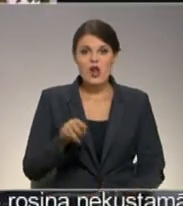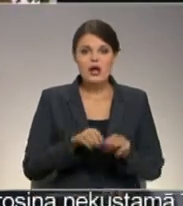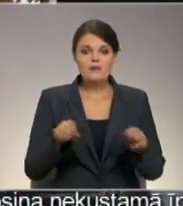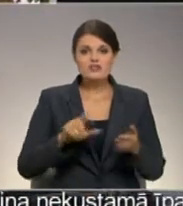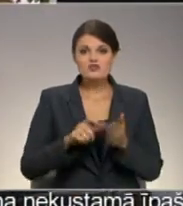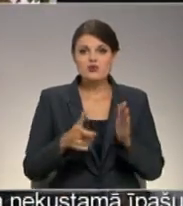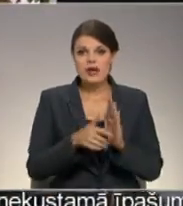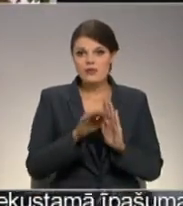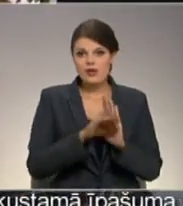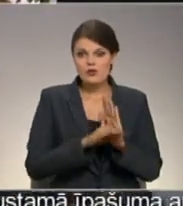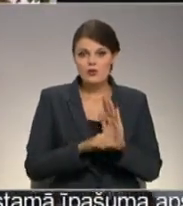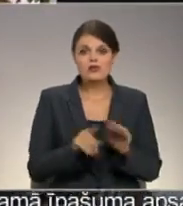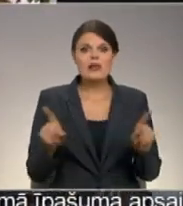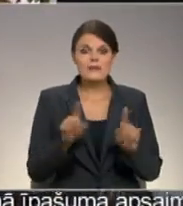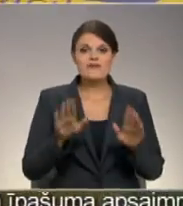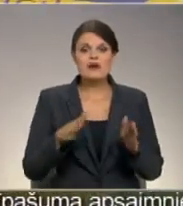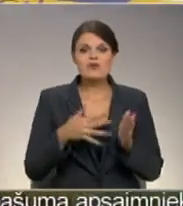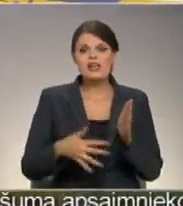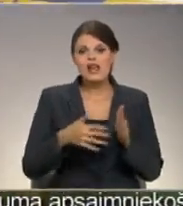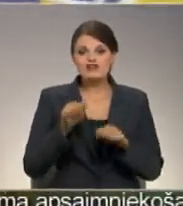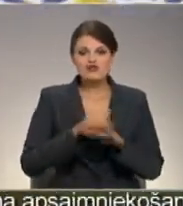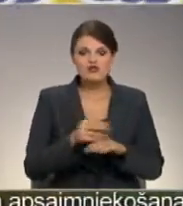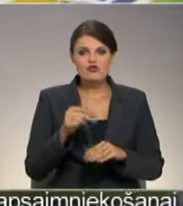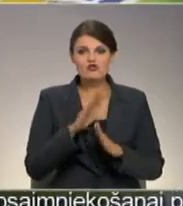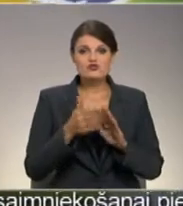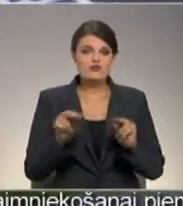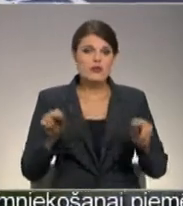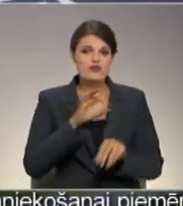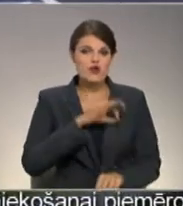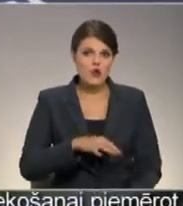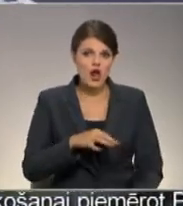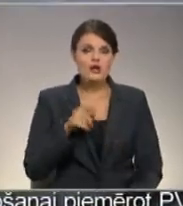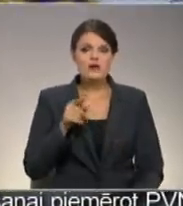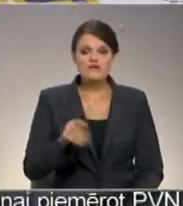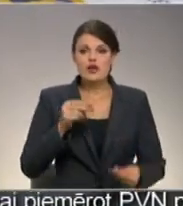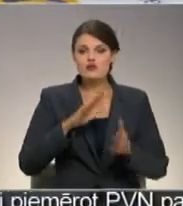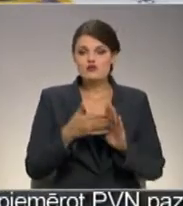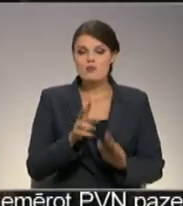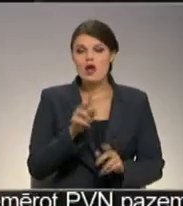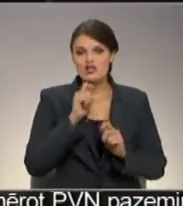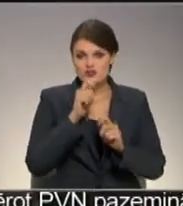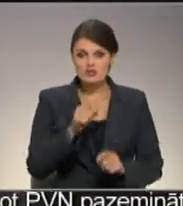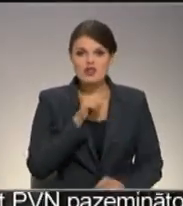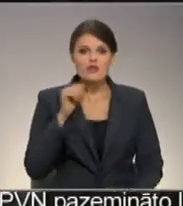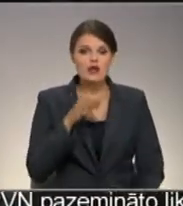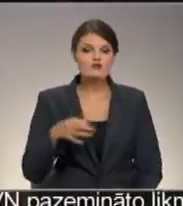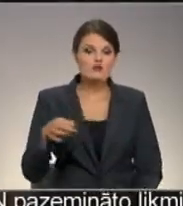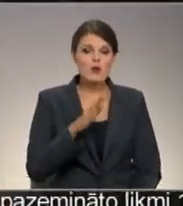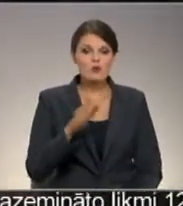ministru kabineta noteikumi ir un var tikt rēķinātas konkrētas summas pedagogu algām, tā summa, kas tiks piešķirta Talsu